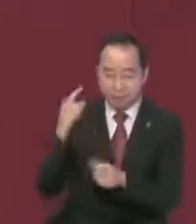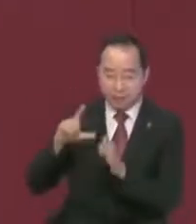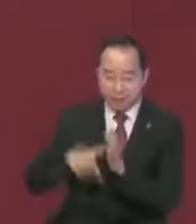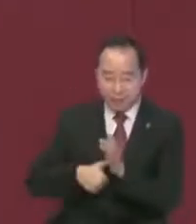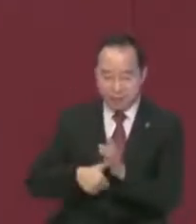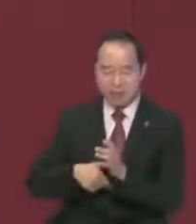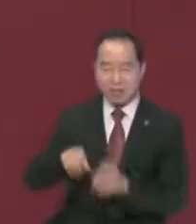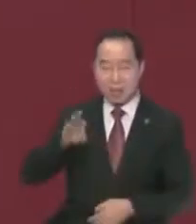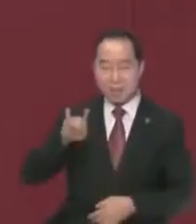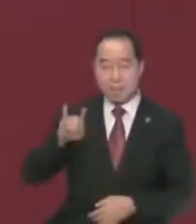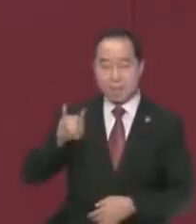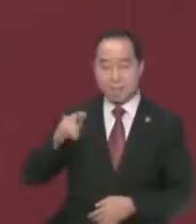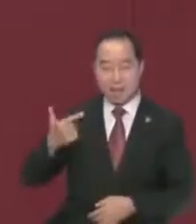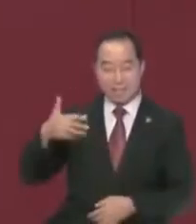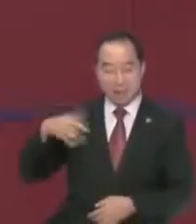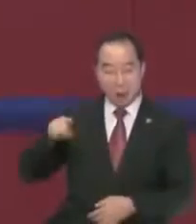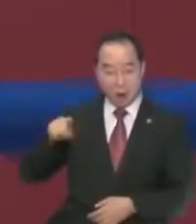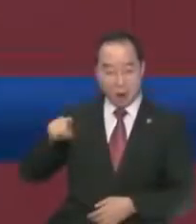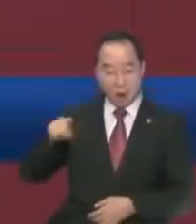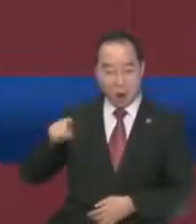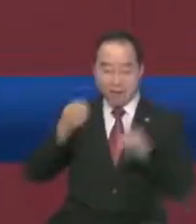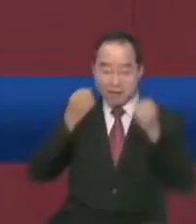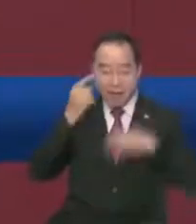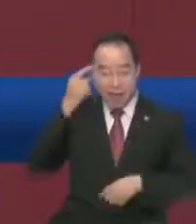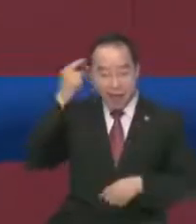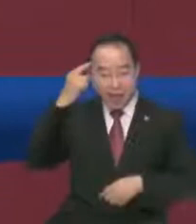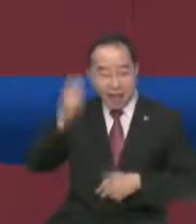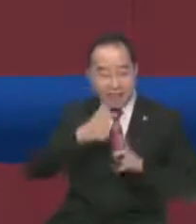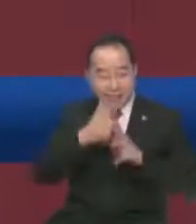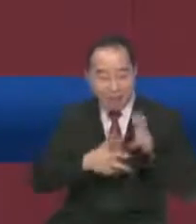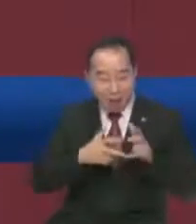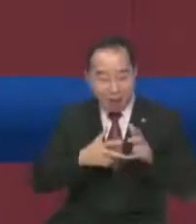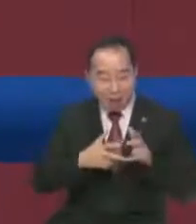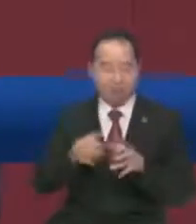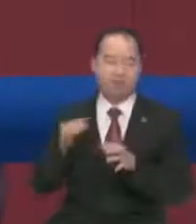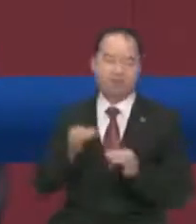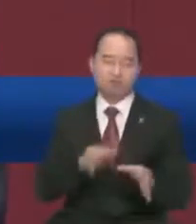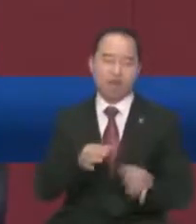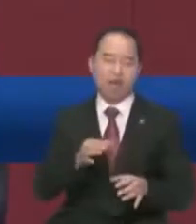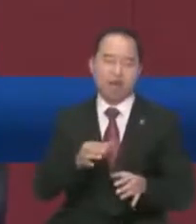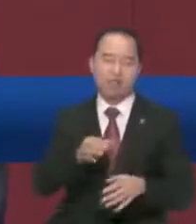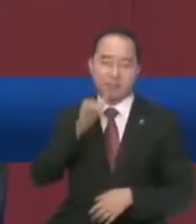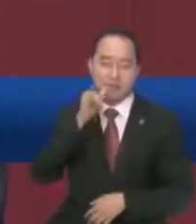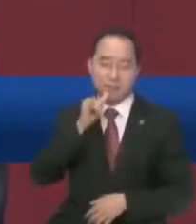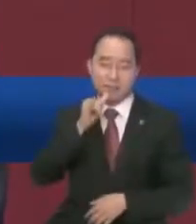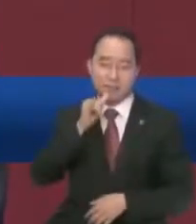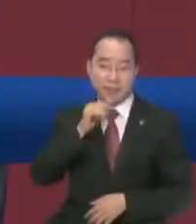그런 제2 벤처붐이 제3, 제4의 벤처붐으로 이어지게 하겠습니다.